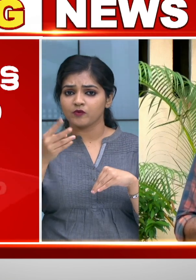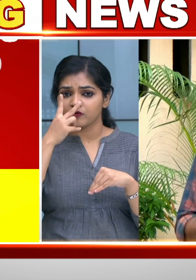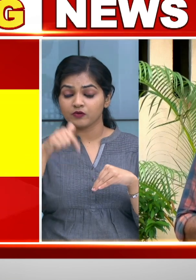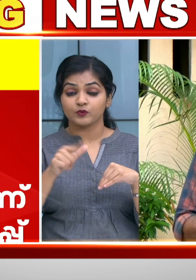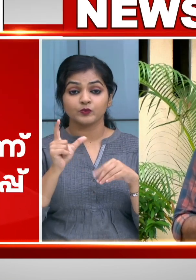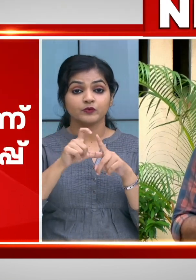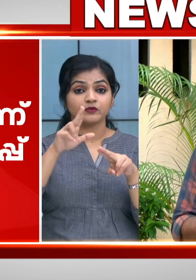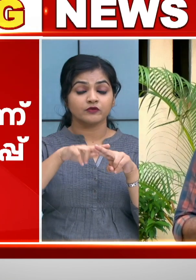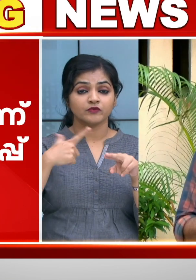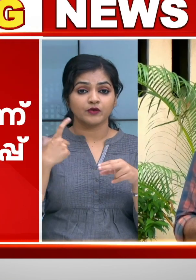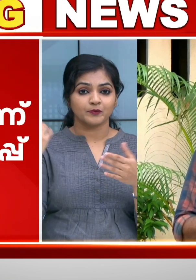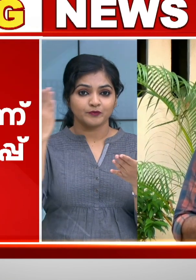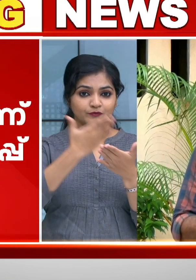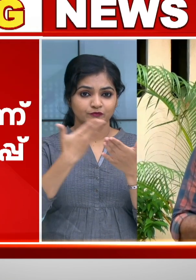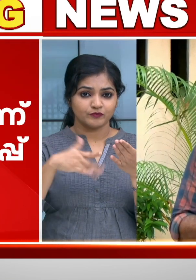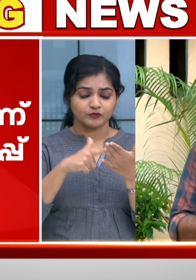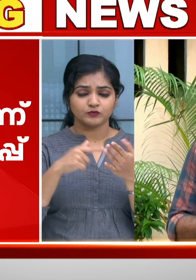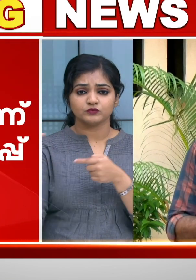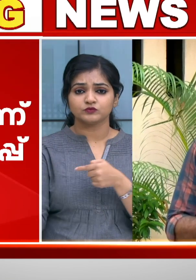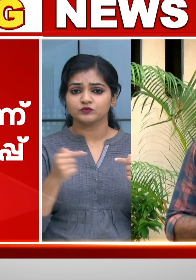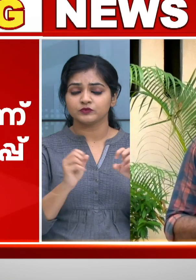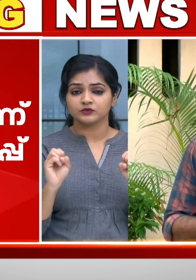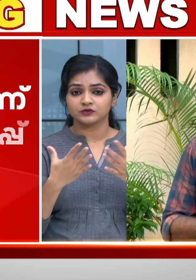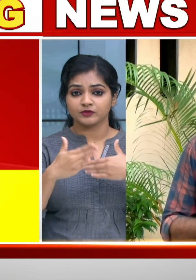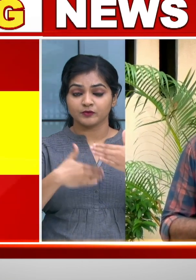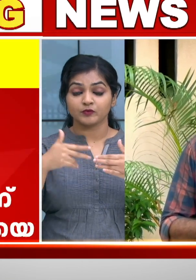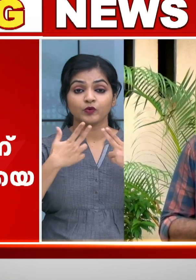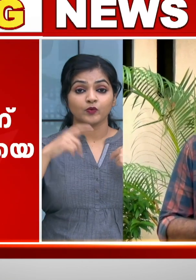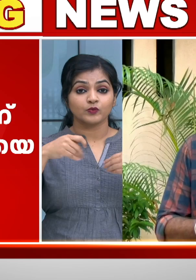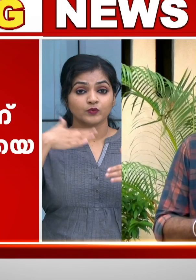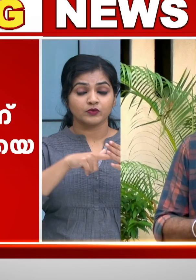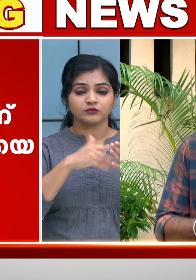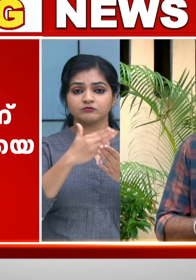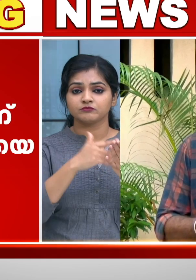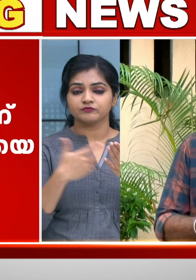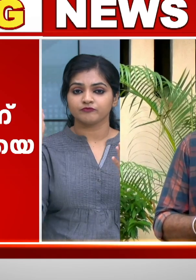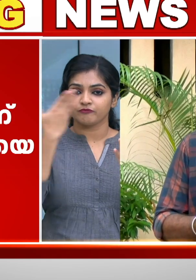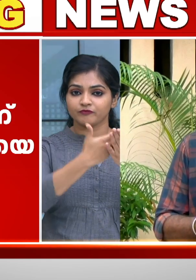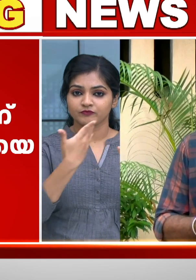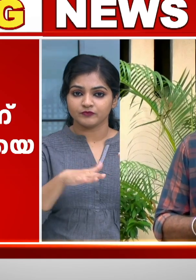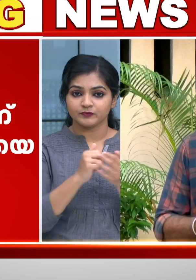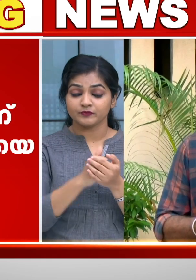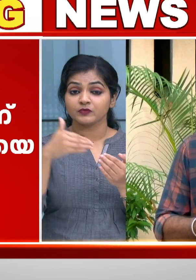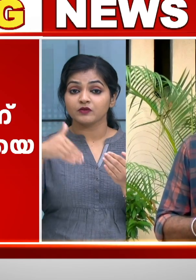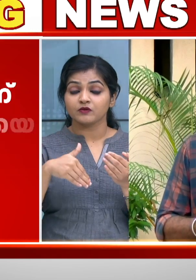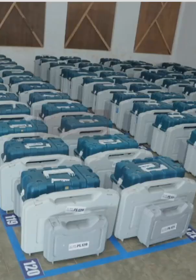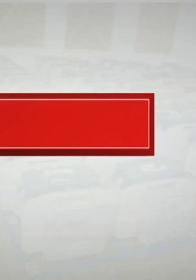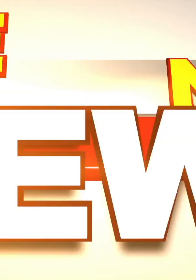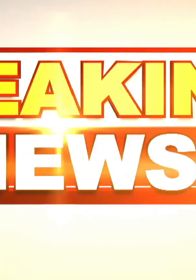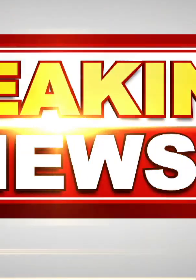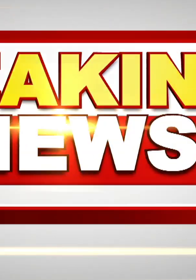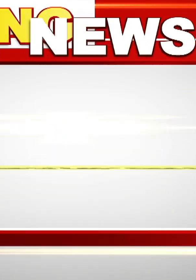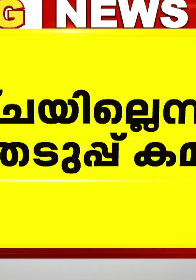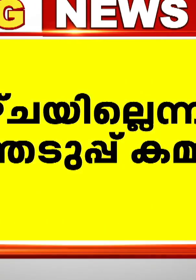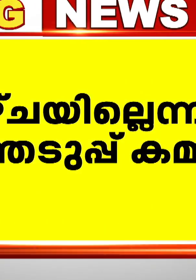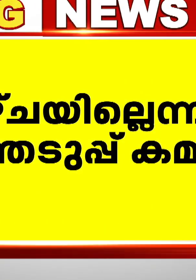പരാതിയായി ഉന്നയിച്ചതോടുകൂടിയാണ് അതൊരു വിവാദമാവുകയും പിന്നീട് കോടതിയിലടക്കം ഈ വിഷയം എത്തുകയും ചെയ്തത്. ഇതിൽ ഇപ്പോൾ മുഖ്യ തിരഞ്ഞെടുപ്പ് ഓഫീസർ